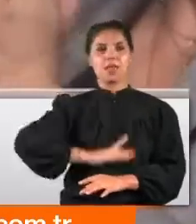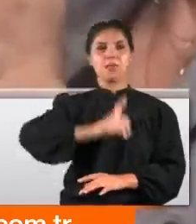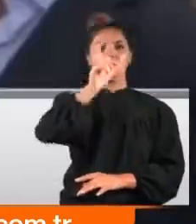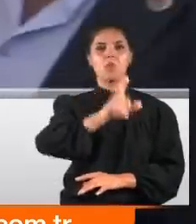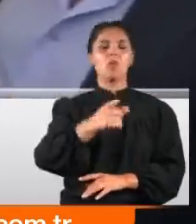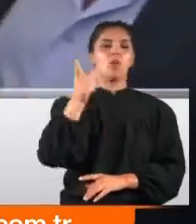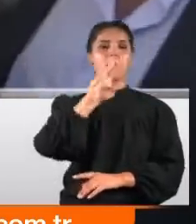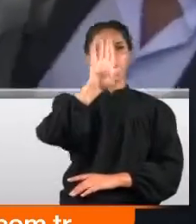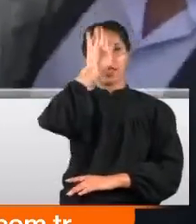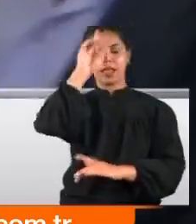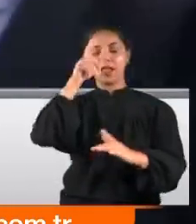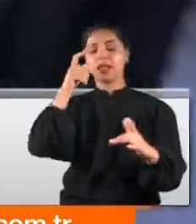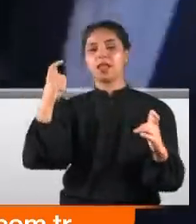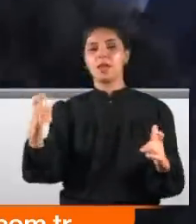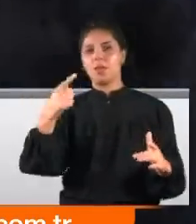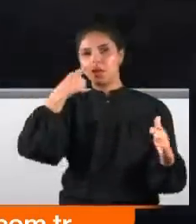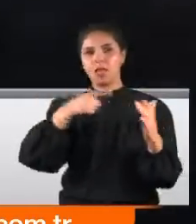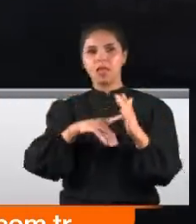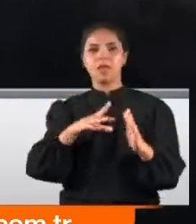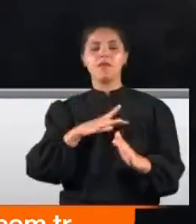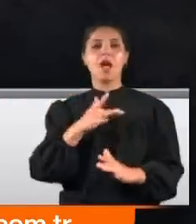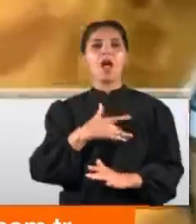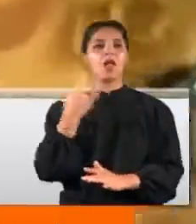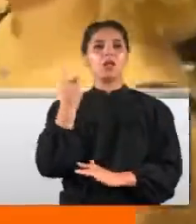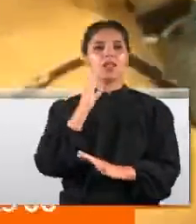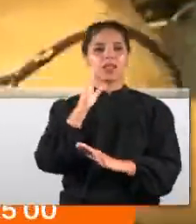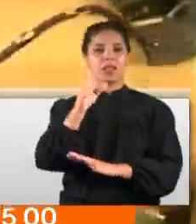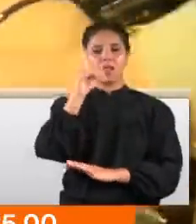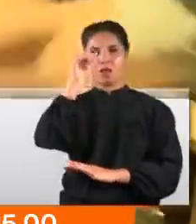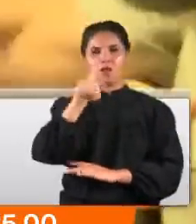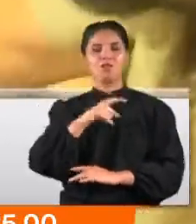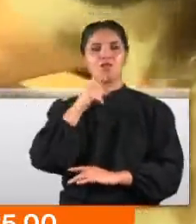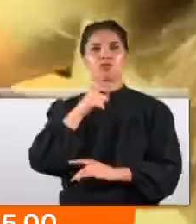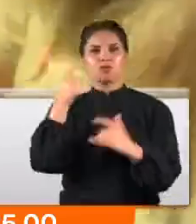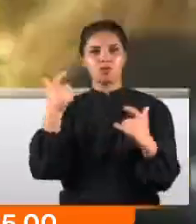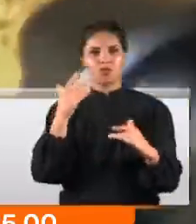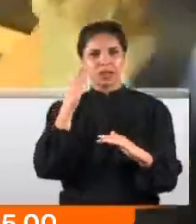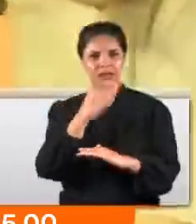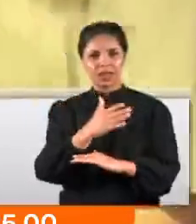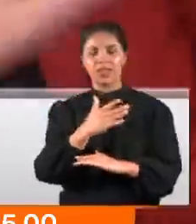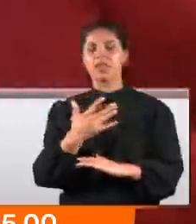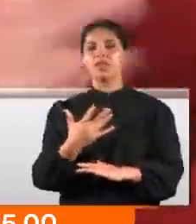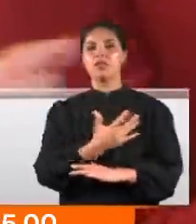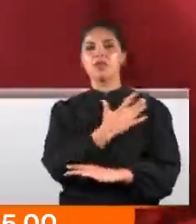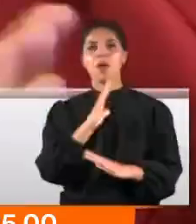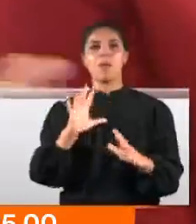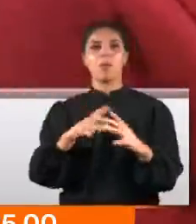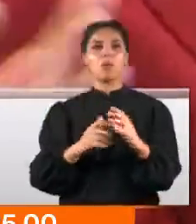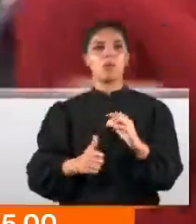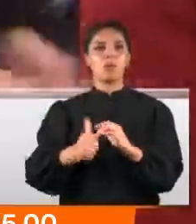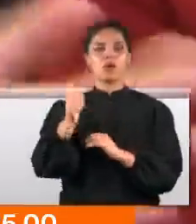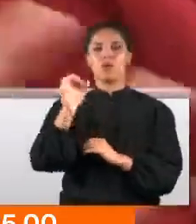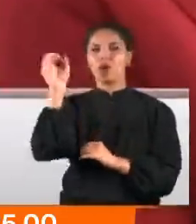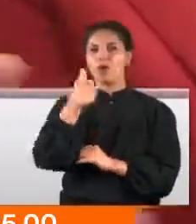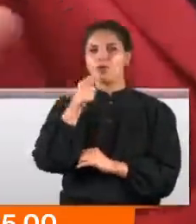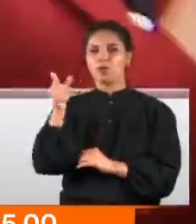kırdı. Anadolu turuna Kemal Kılıçdaroğlu'nun memleketi Tunceli'den başladı. CHP Grup Başkanı Özgür Özel'i de genel başkanlık